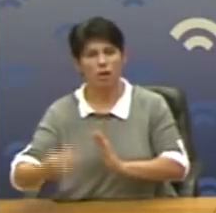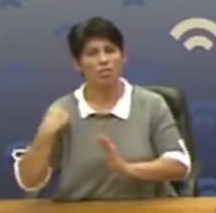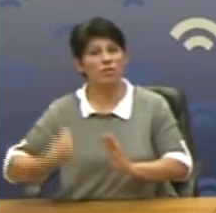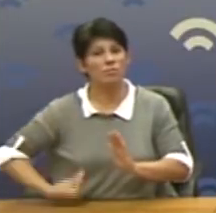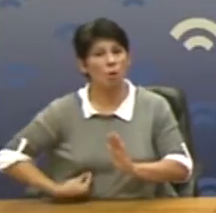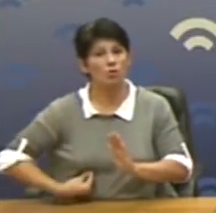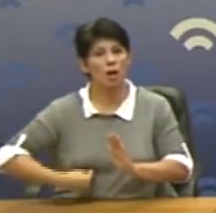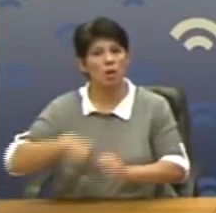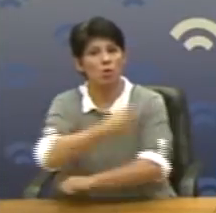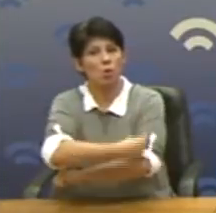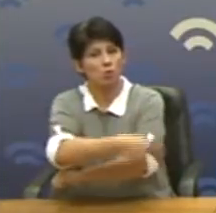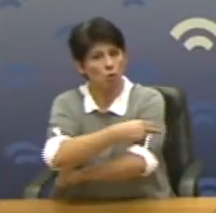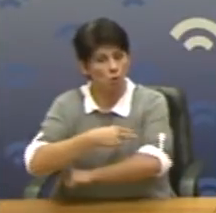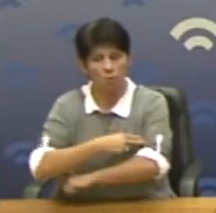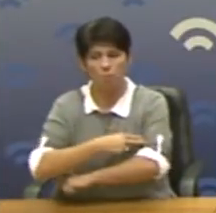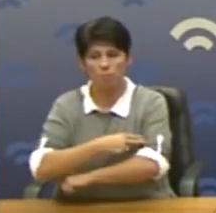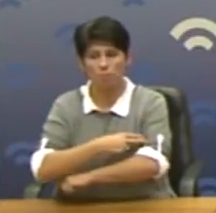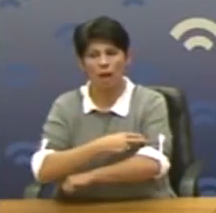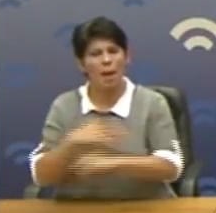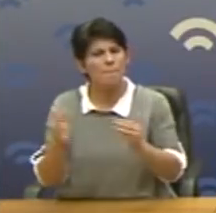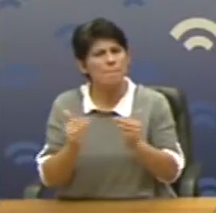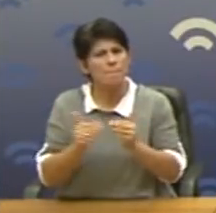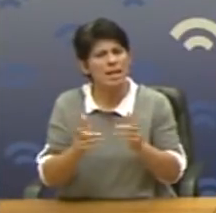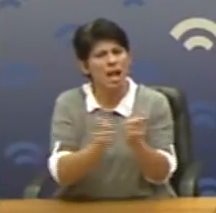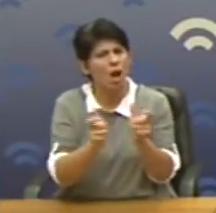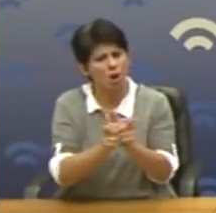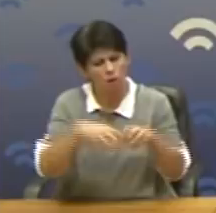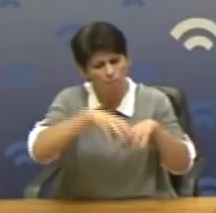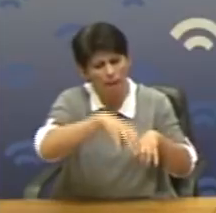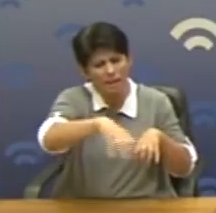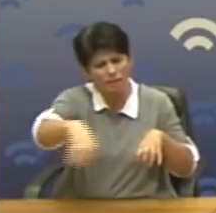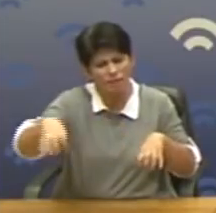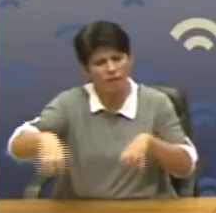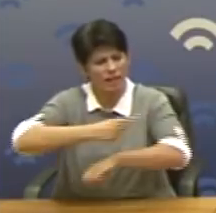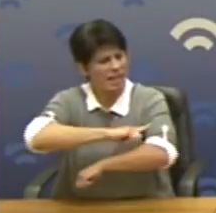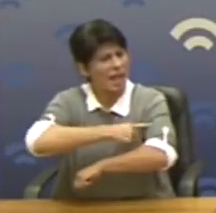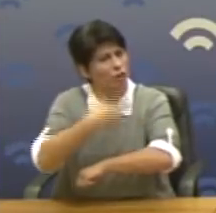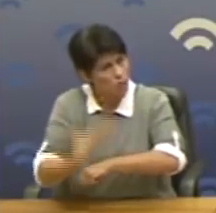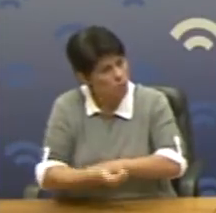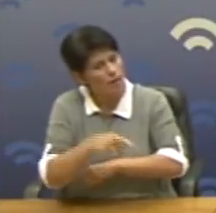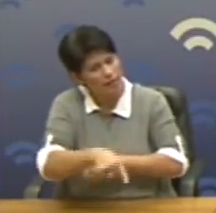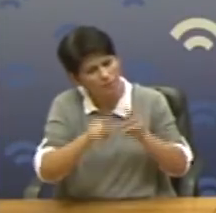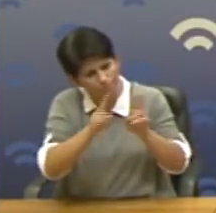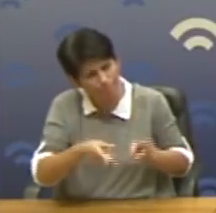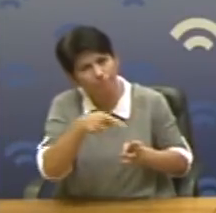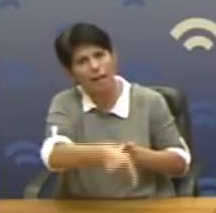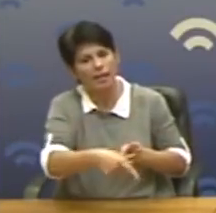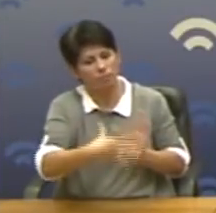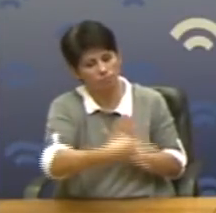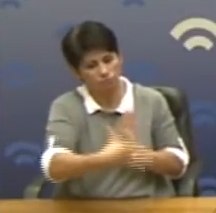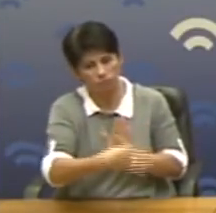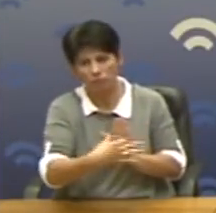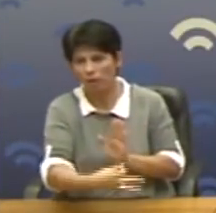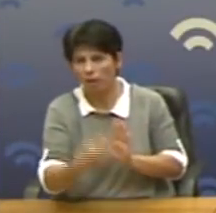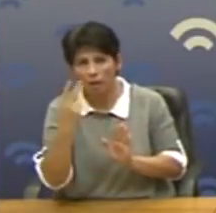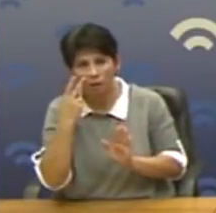δομών, να παρέχονται όλα όσα απαιτούνται για την πρόληψη, θεραπεία, αποκατάσταση για το χρονικό διάστημα της